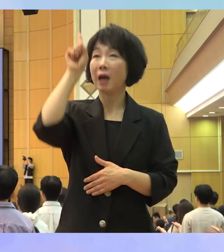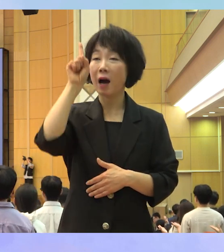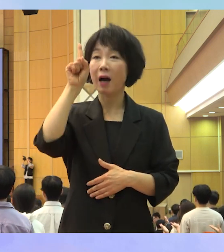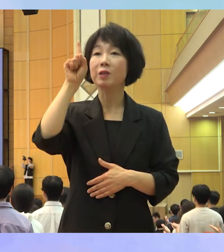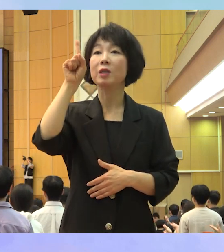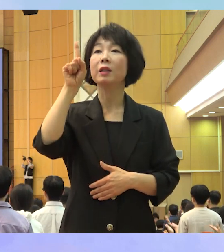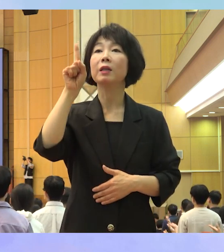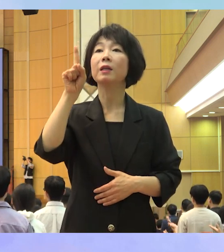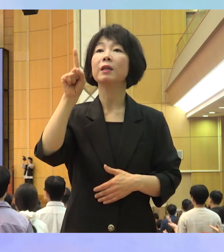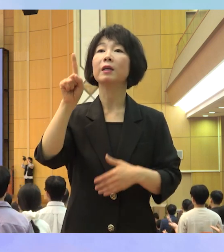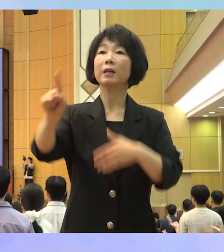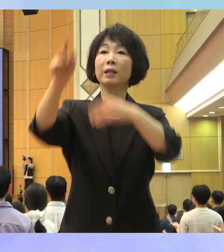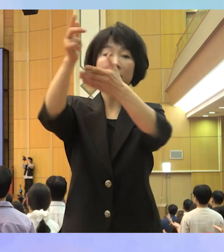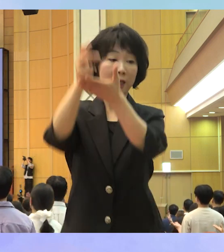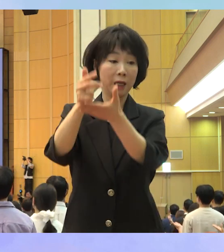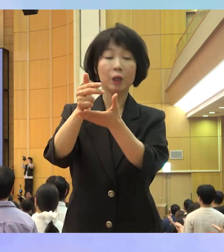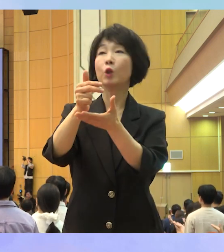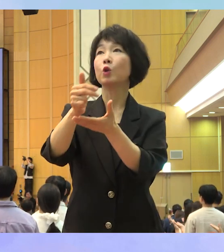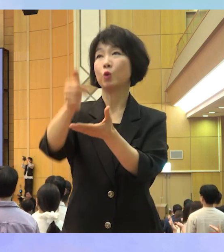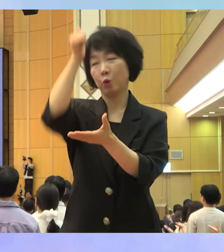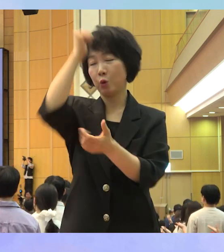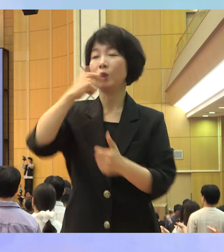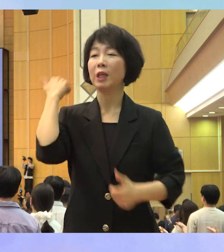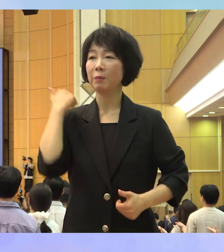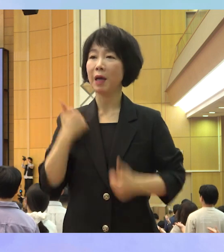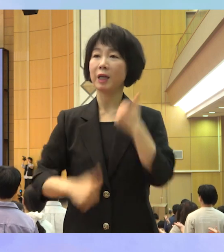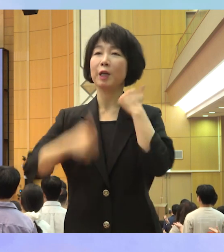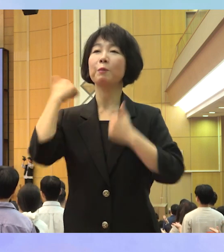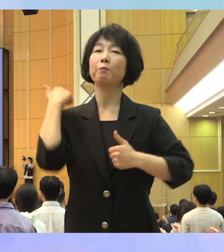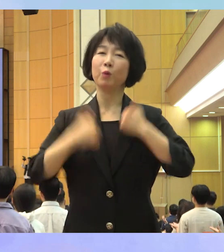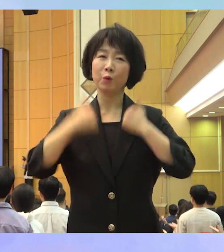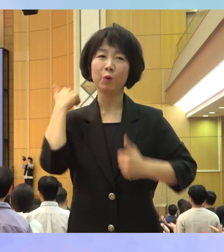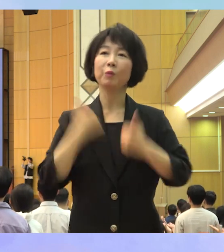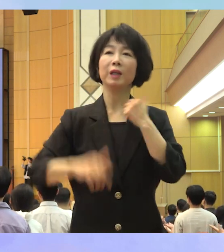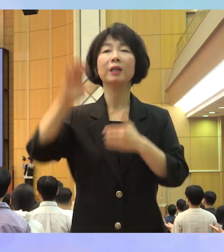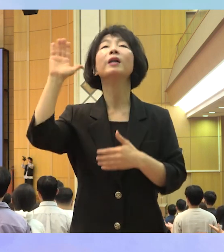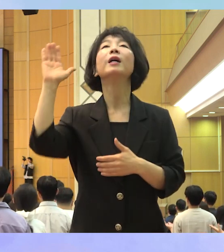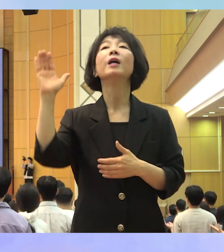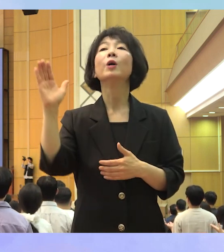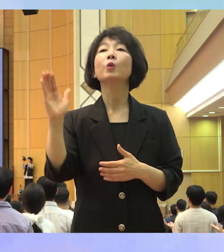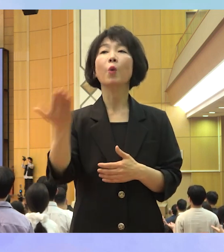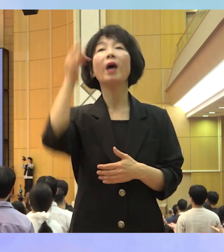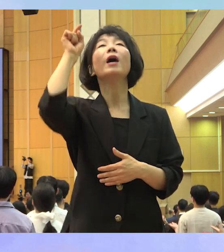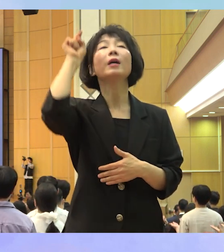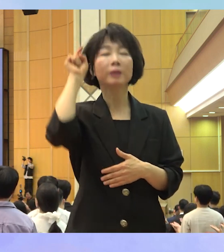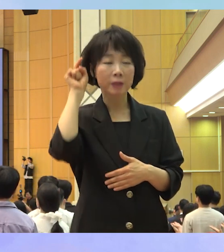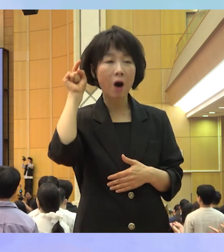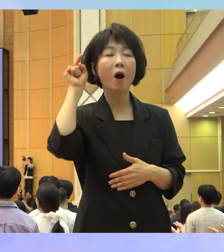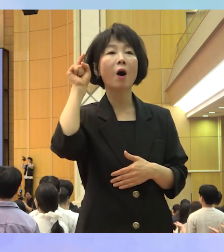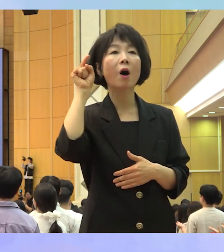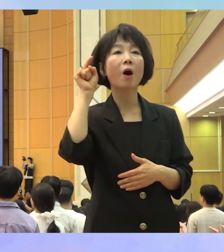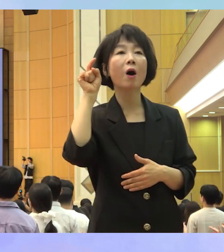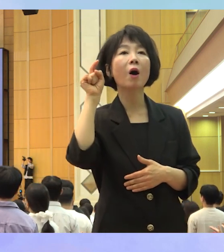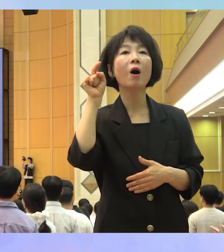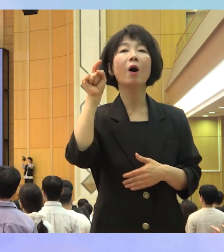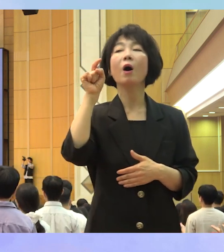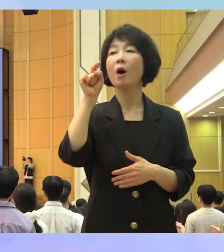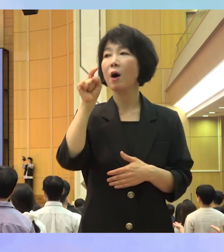한 가지, 주님의 기쁨이 되는